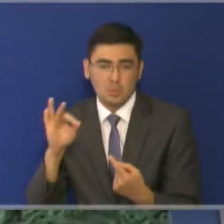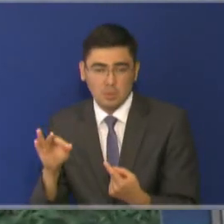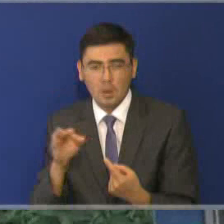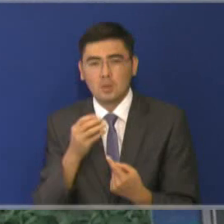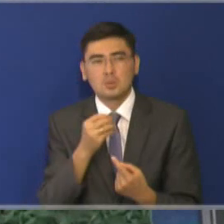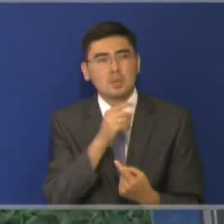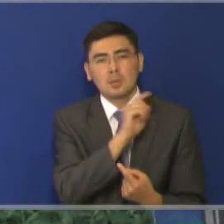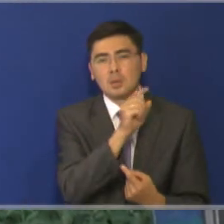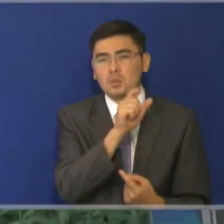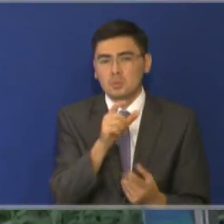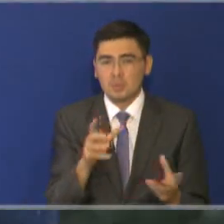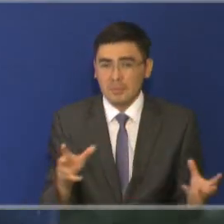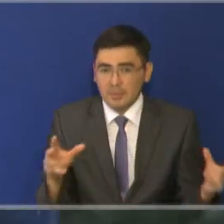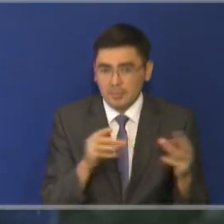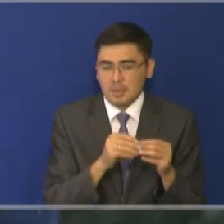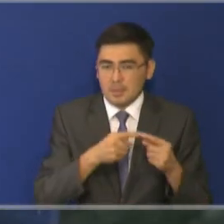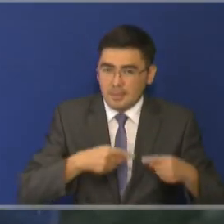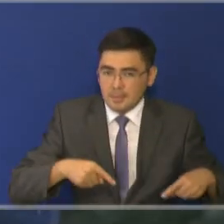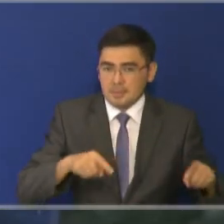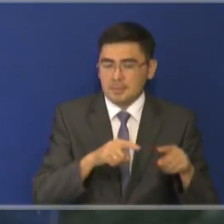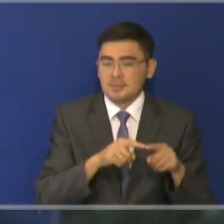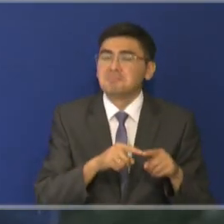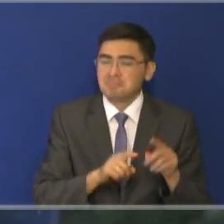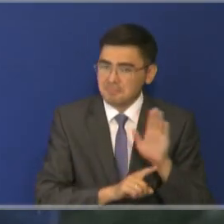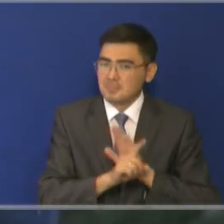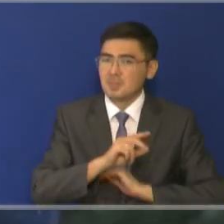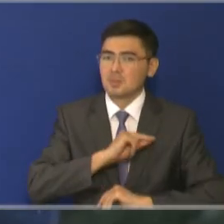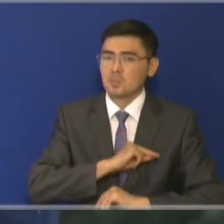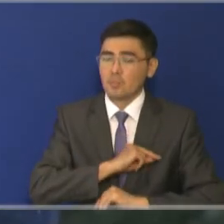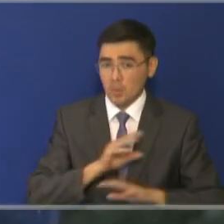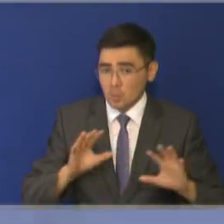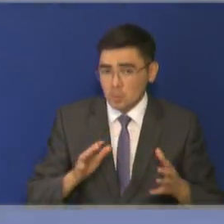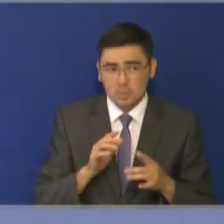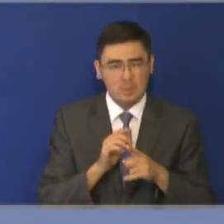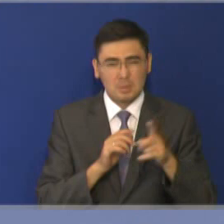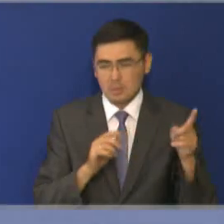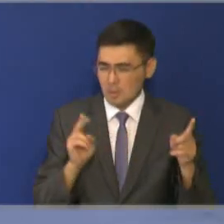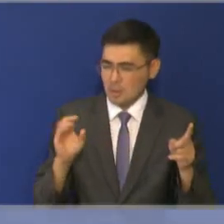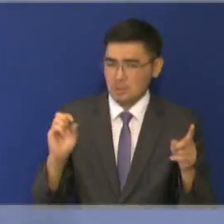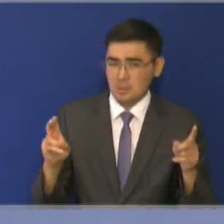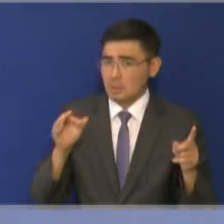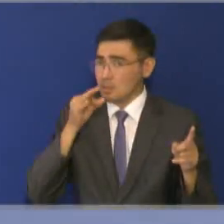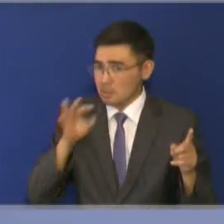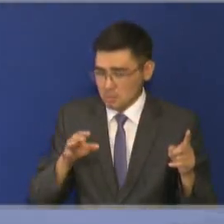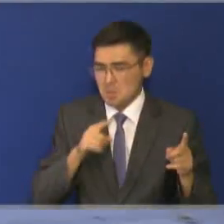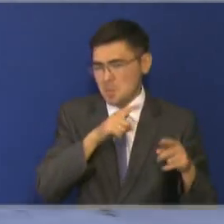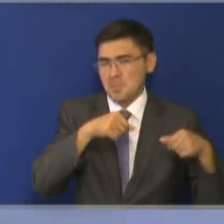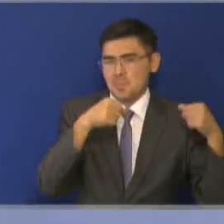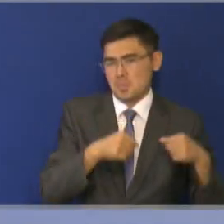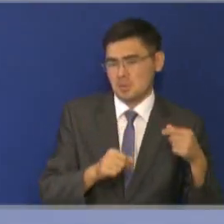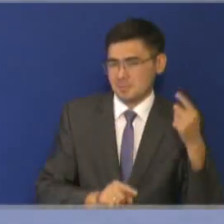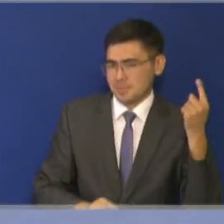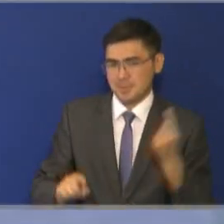бірлестіктері жұмыс істей бастады. Тұрғындар жауапты ұйымның жұмысына көңілі толмаса, оны өзгертуге құқылы. Айтпақшы, бұл сервистік